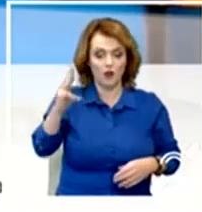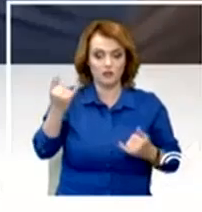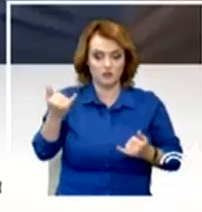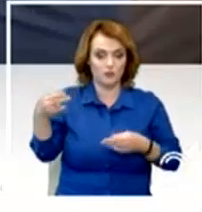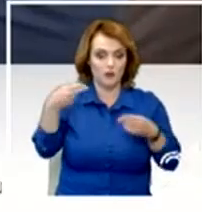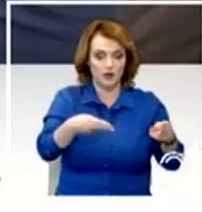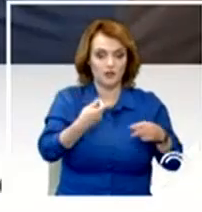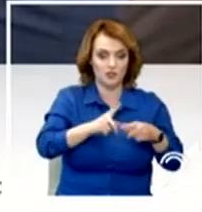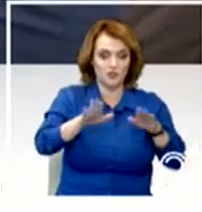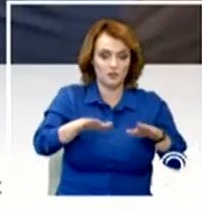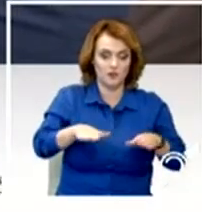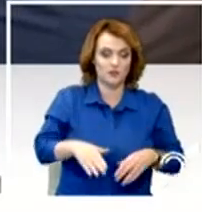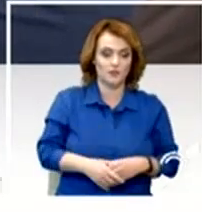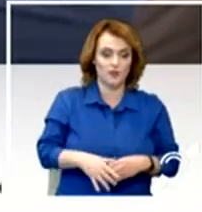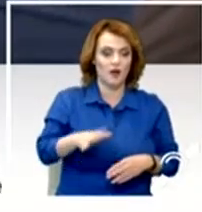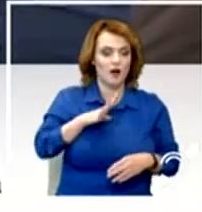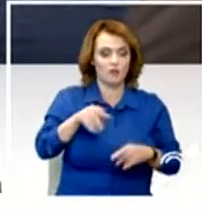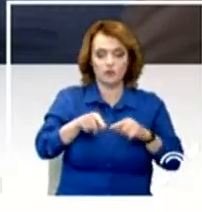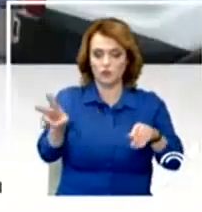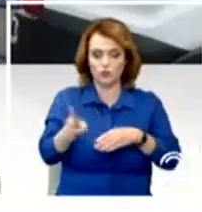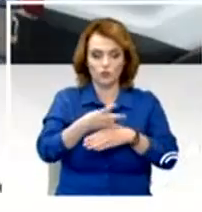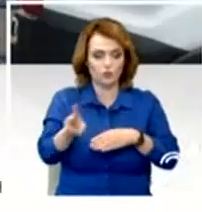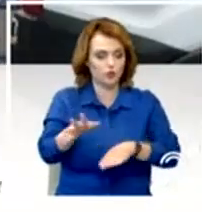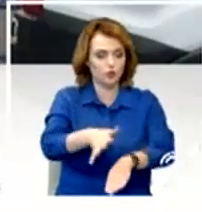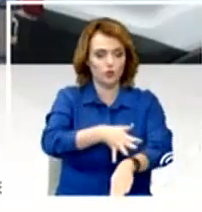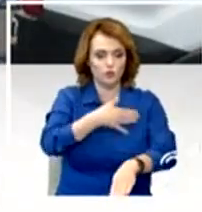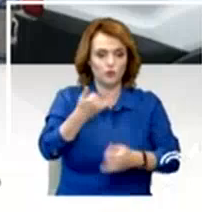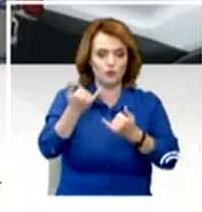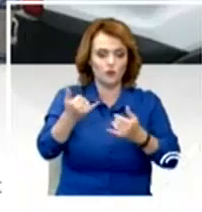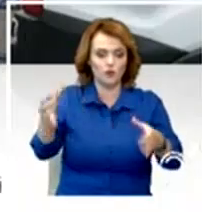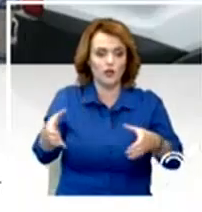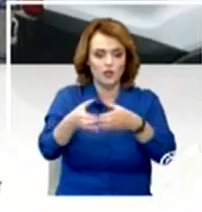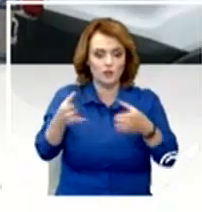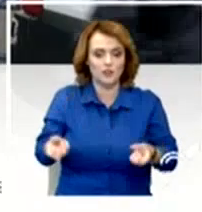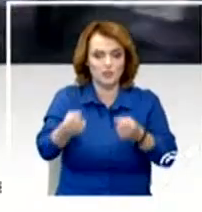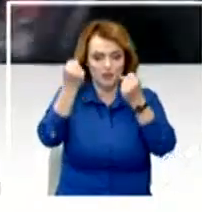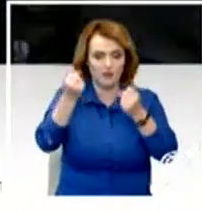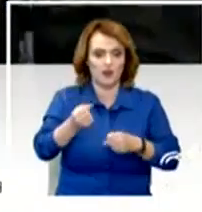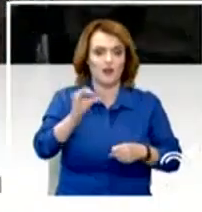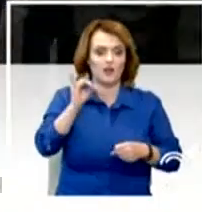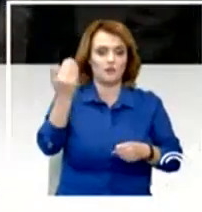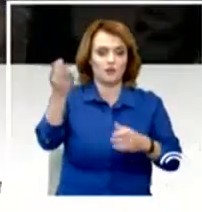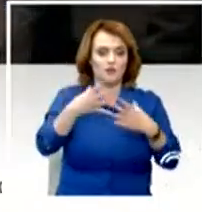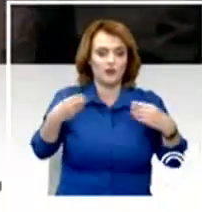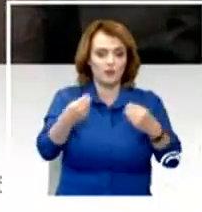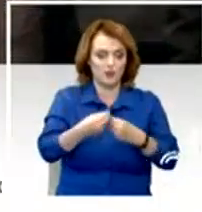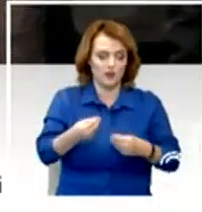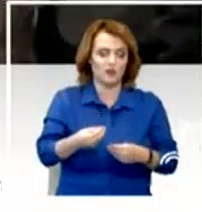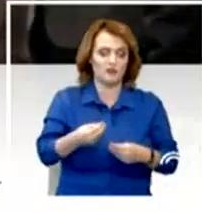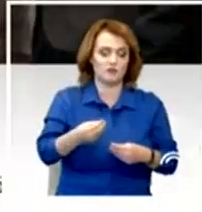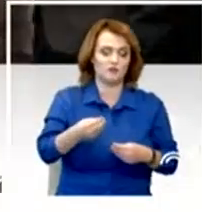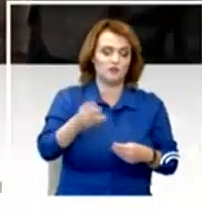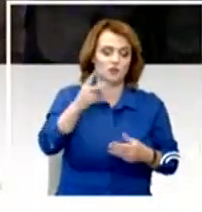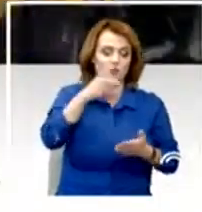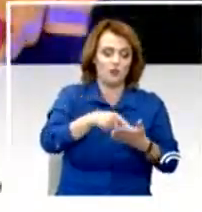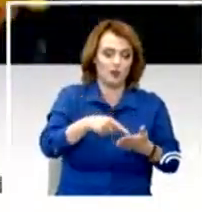locului. A fost o noapte lungă pentru echipele de salvare și pentru familiile minerilor afectați de acest dezastru. Explozia s-a